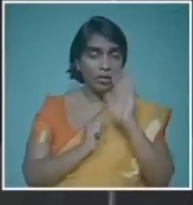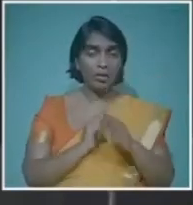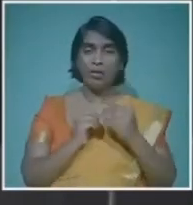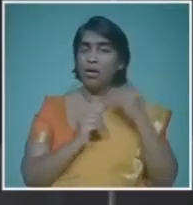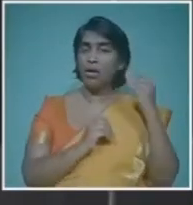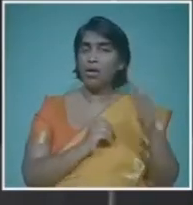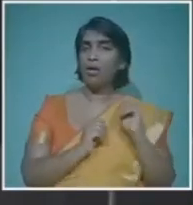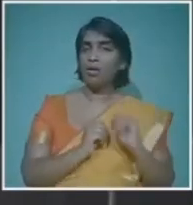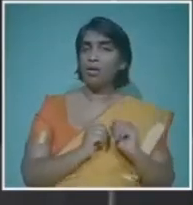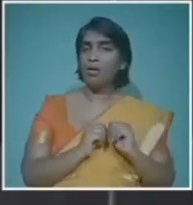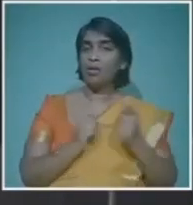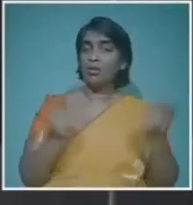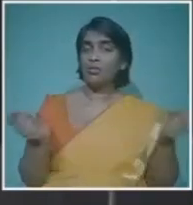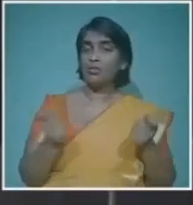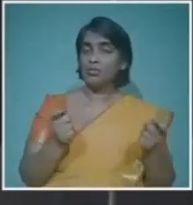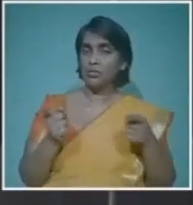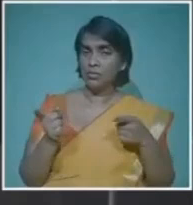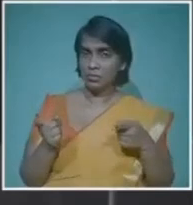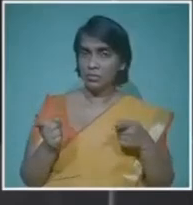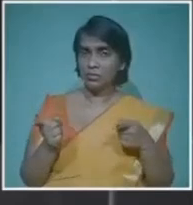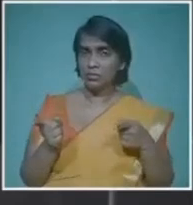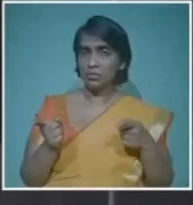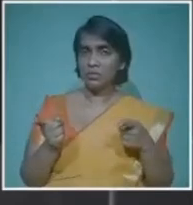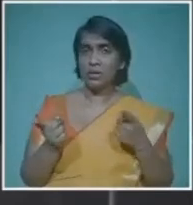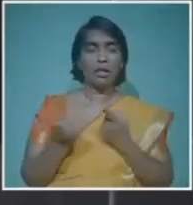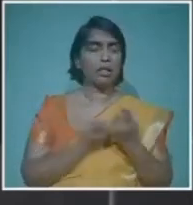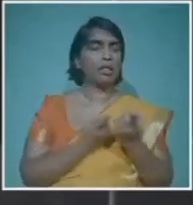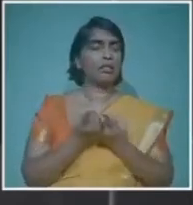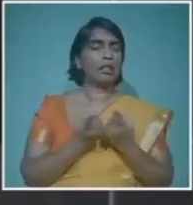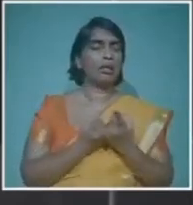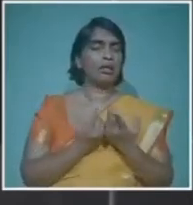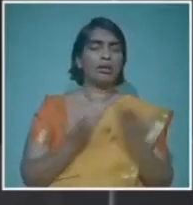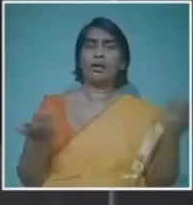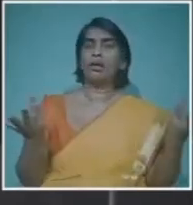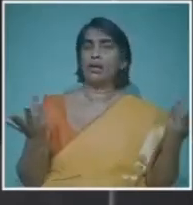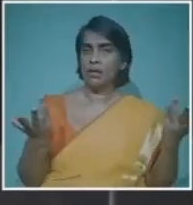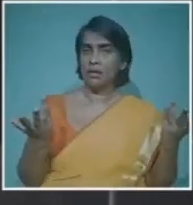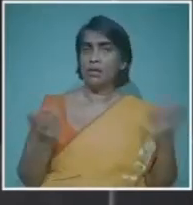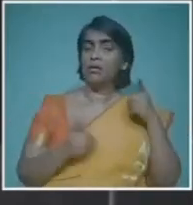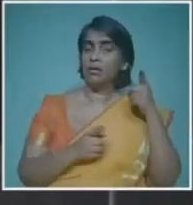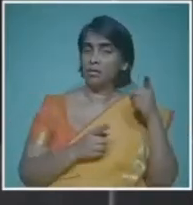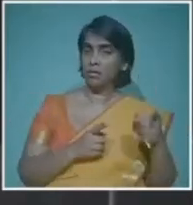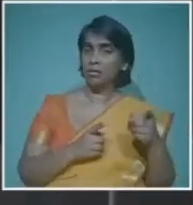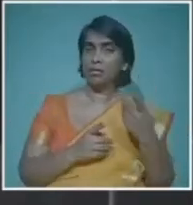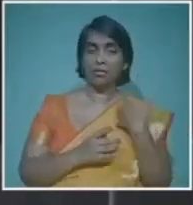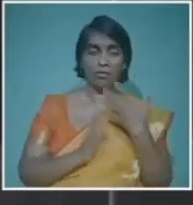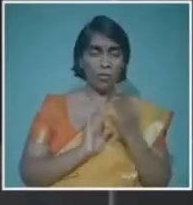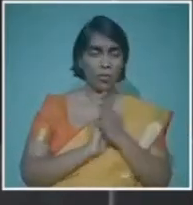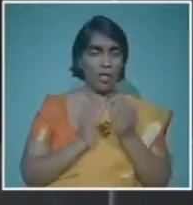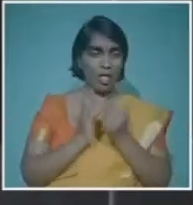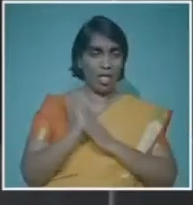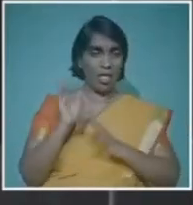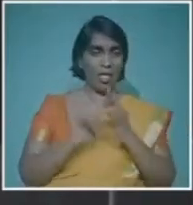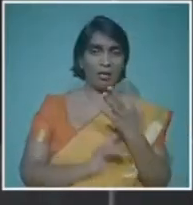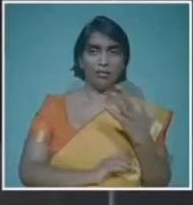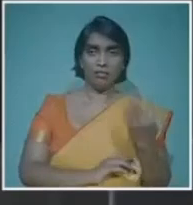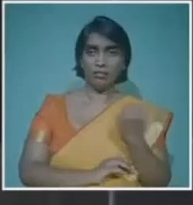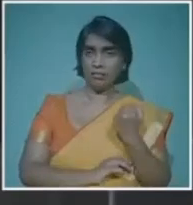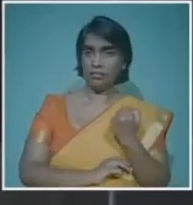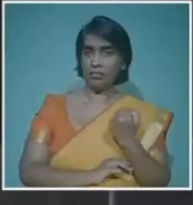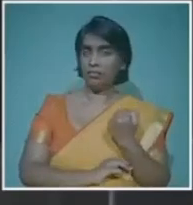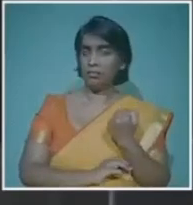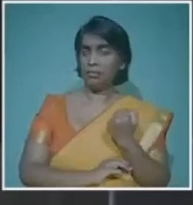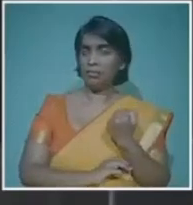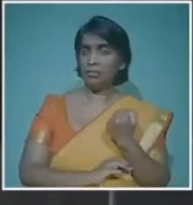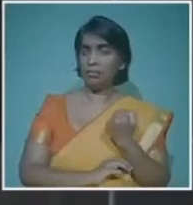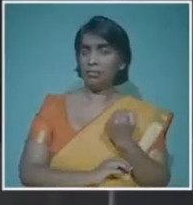වෙන්නේ වෙළඳ පොළ තරඟකාරීත්වය නැති වෙනවා ඔබතුමාගේ අතට මේ මේ